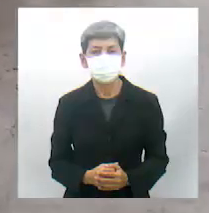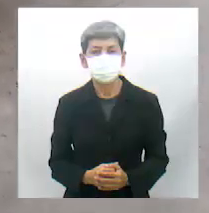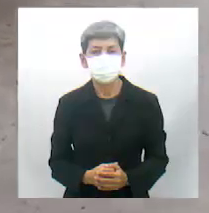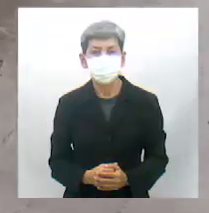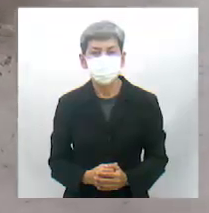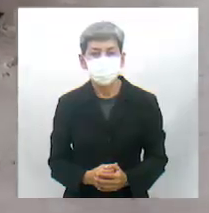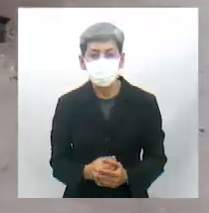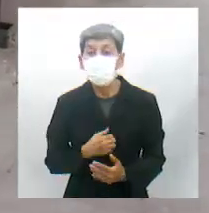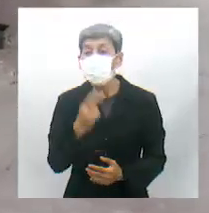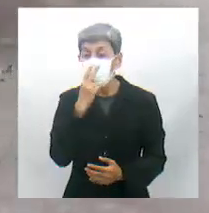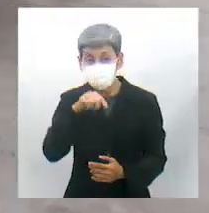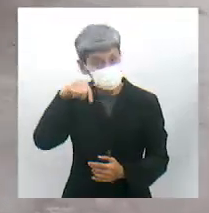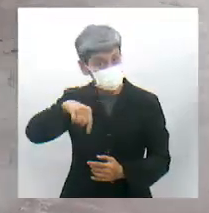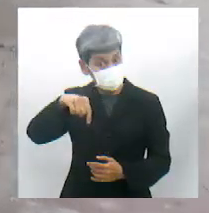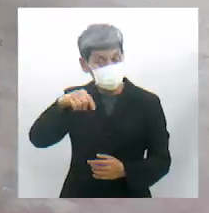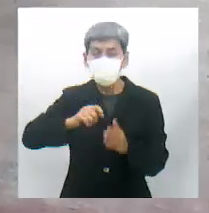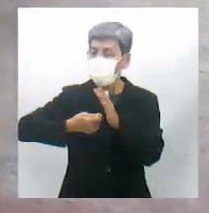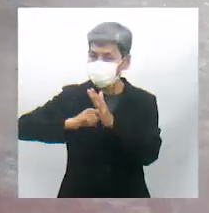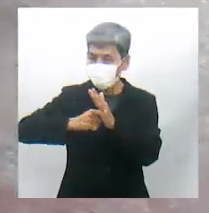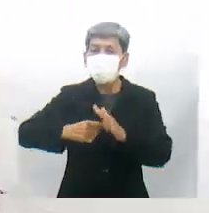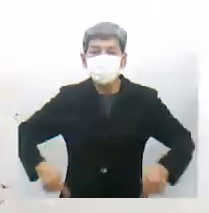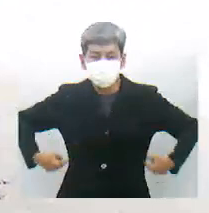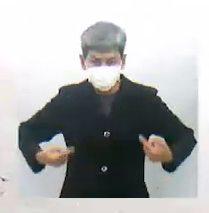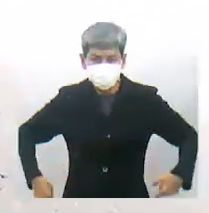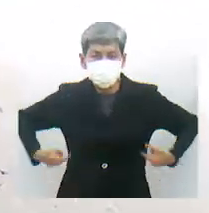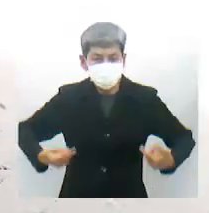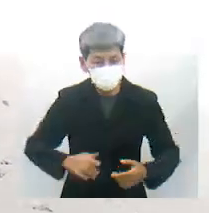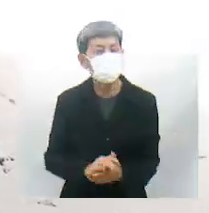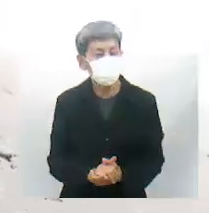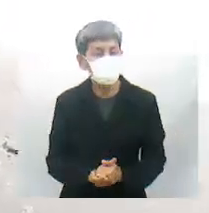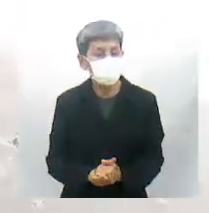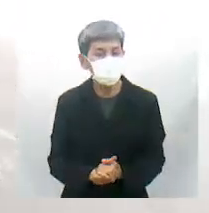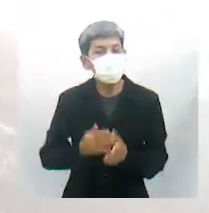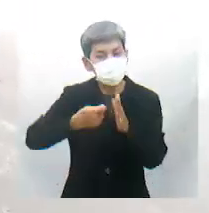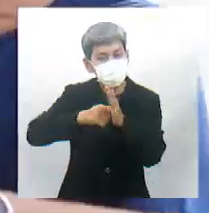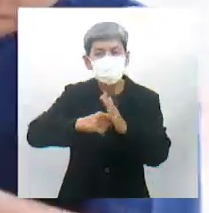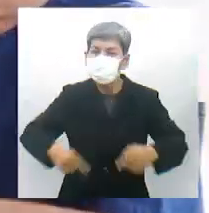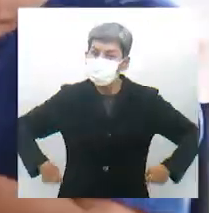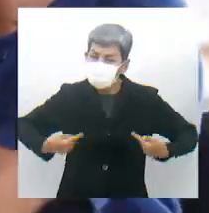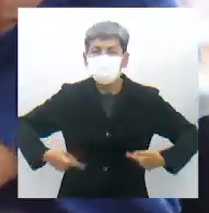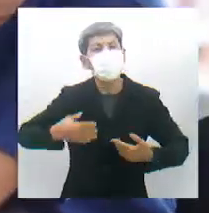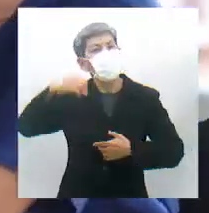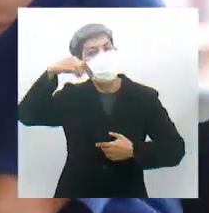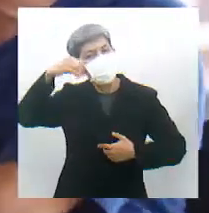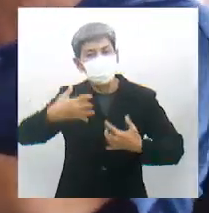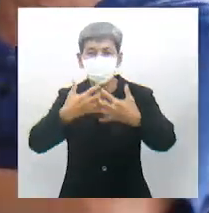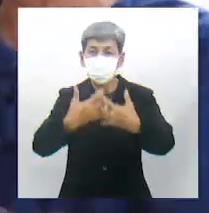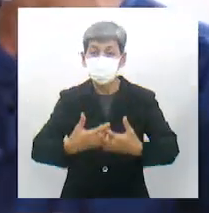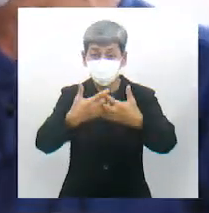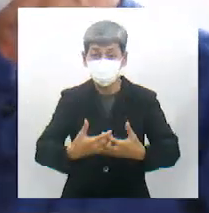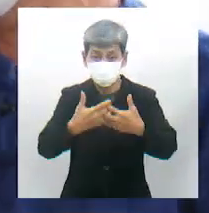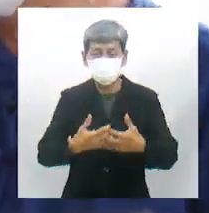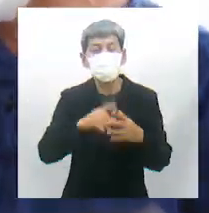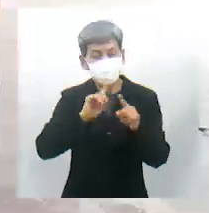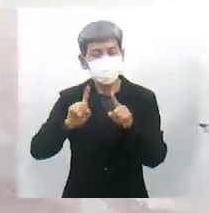ด้านขวานี้ก็เป็นในส่วนของศูนย์ซ่อมใช่ไหมครับ ครับ ซ่อม รถวีลแชร์รถไฟฟ้าเครื่องใช้ไฟฟ้าแล้วก็ซ่อมครับ ก็